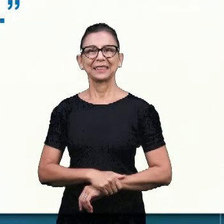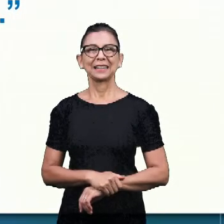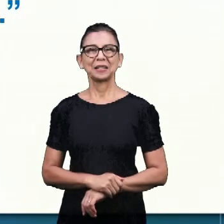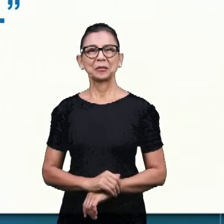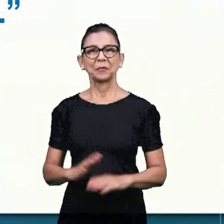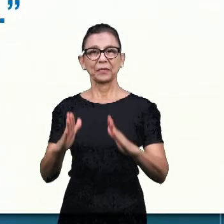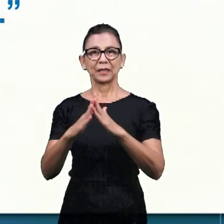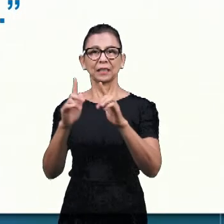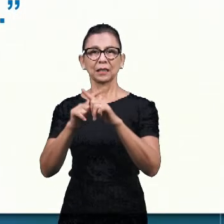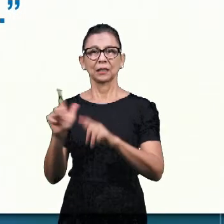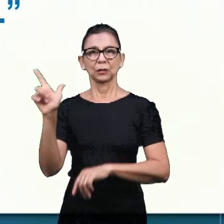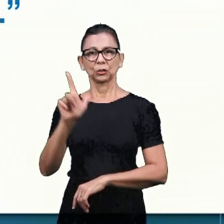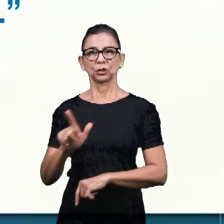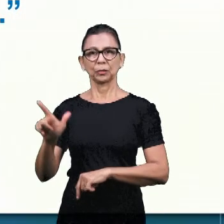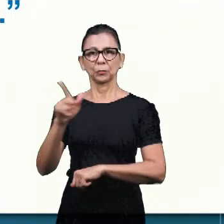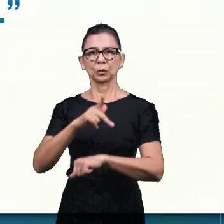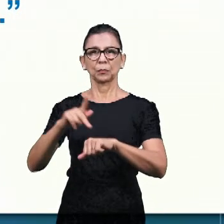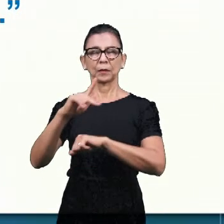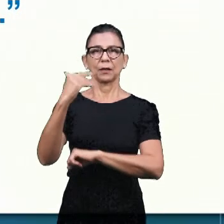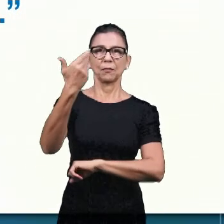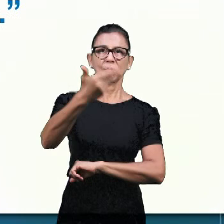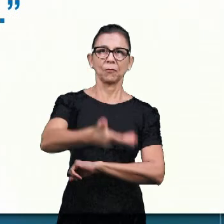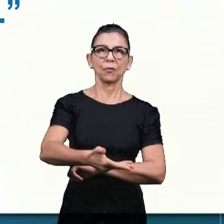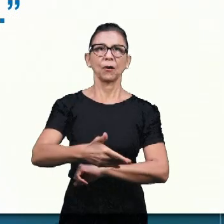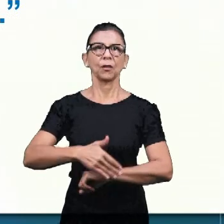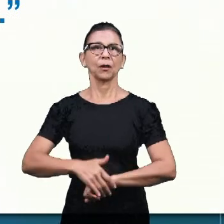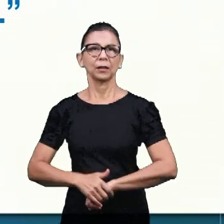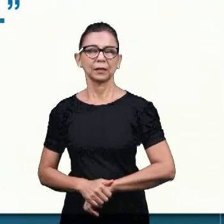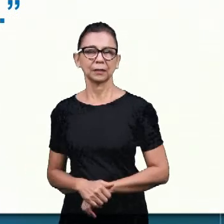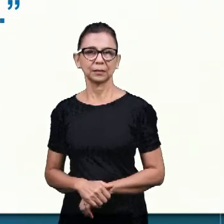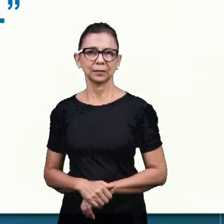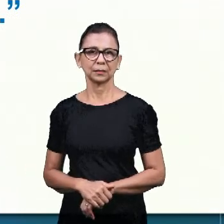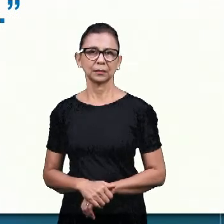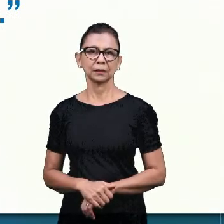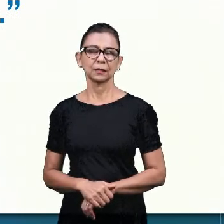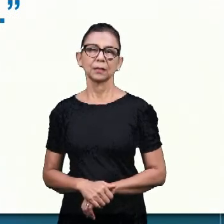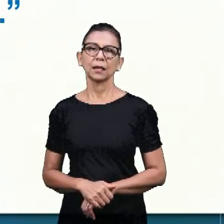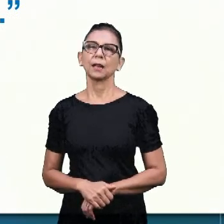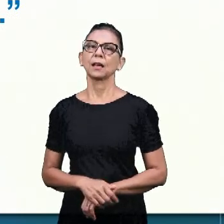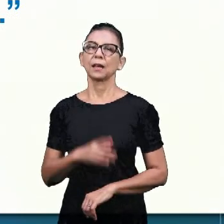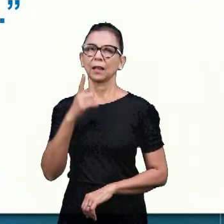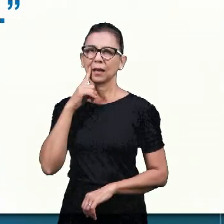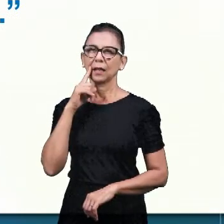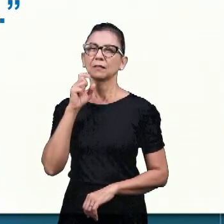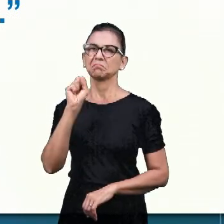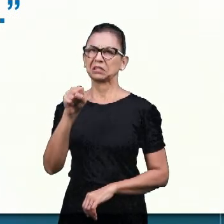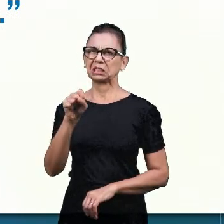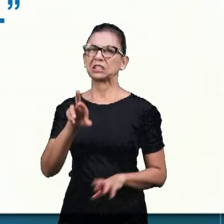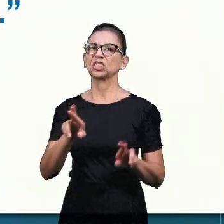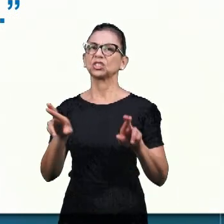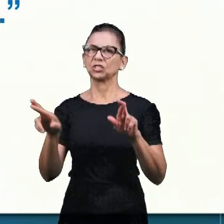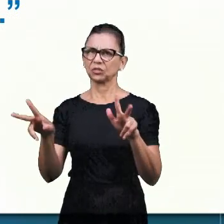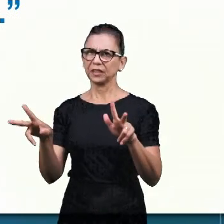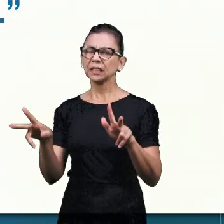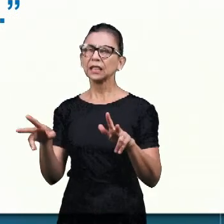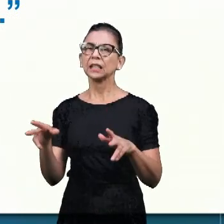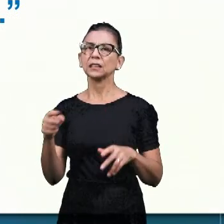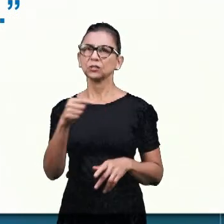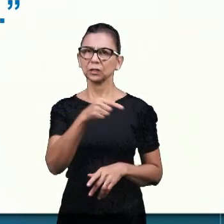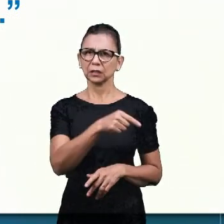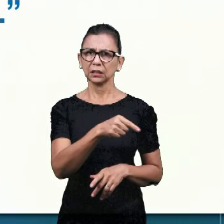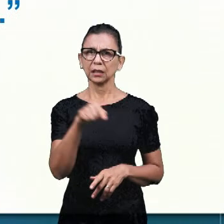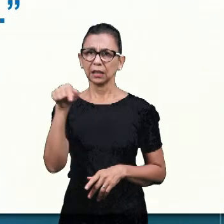de l'Église au Luxembourg, elle répond à la question 3.2b. Oui, c'est différent, car au